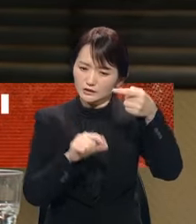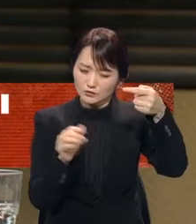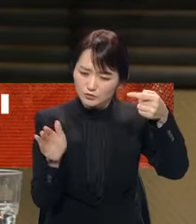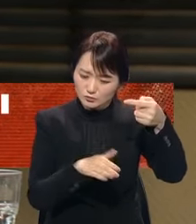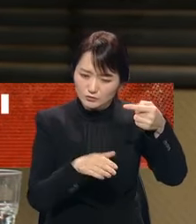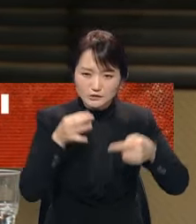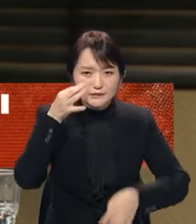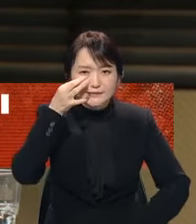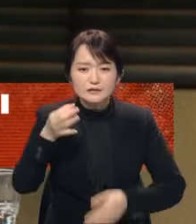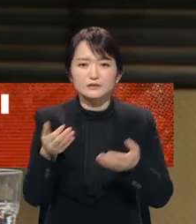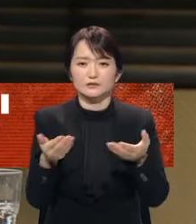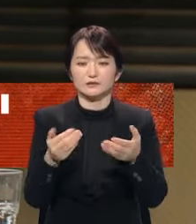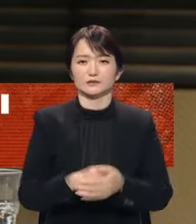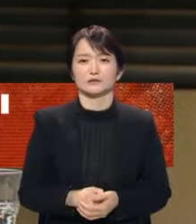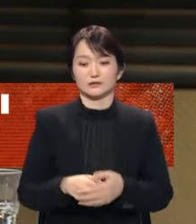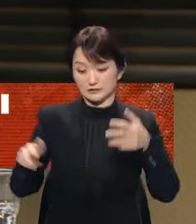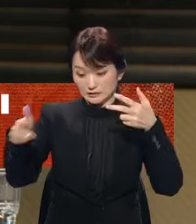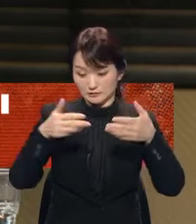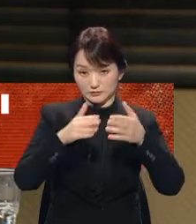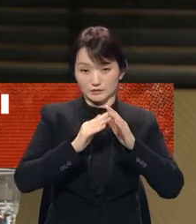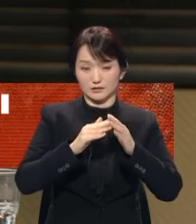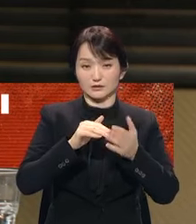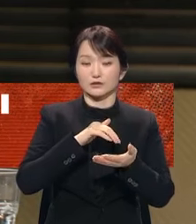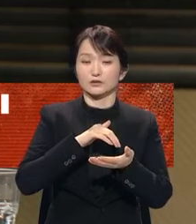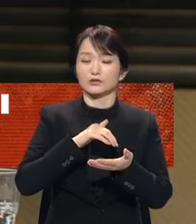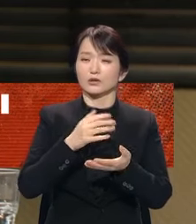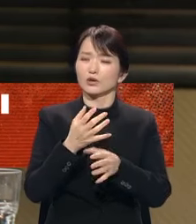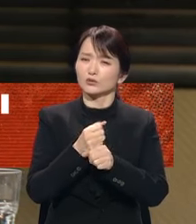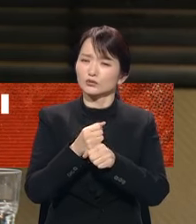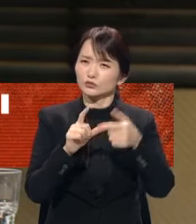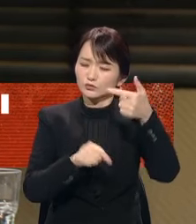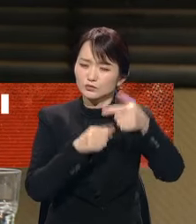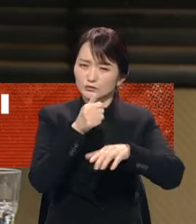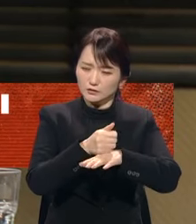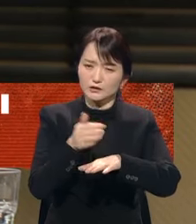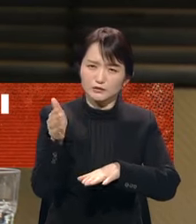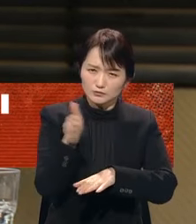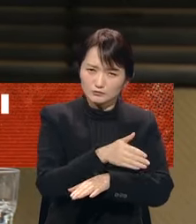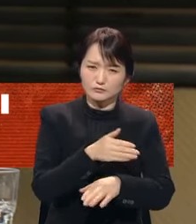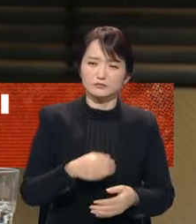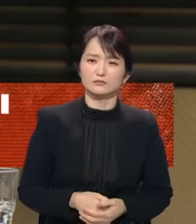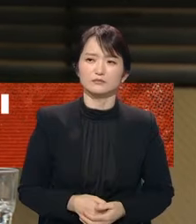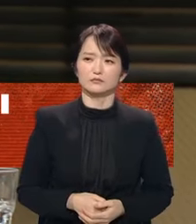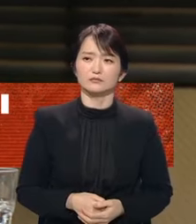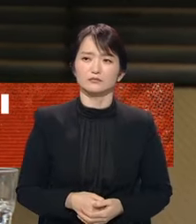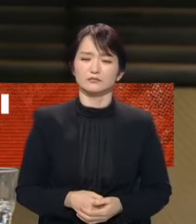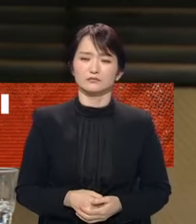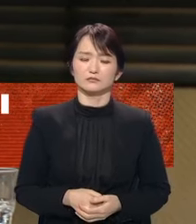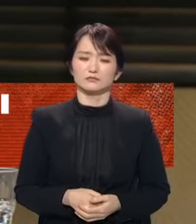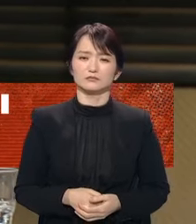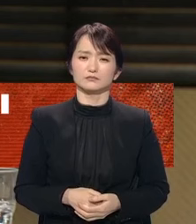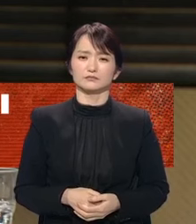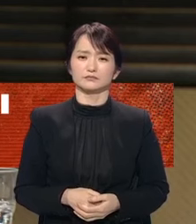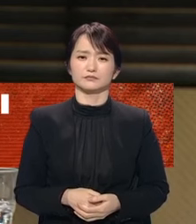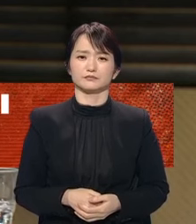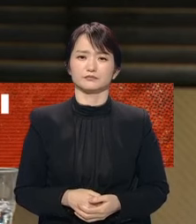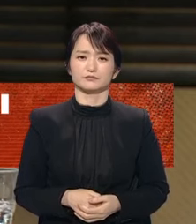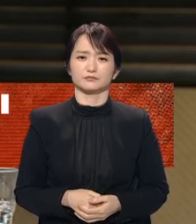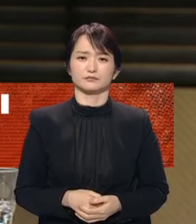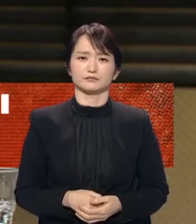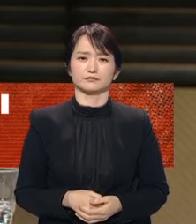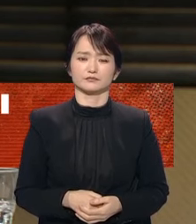CCTV가 설치된 건 6월부터였다고 합니다. 6월 말부터. 그러니까 1월부터 6월 말까지는 그런 가해가 있어도 찍히진 않았겠죠.